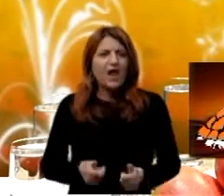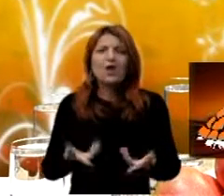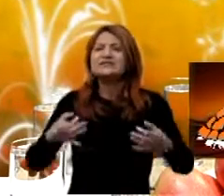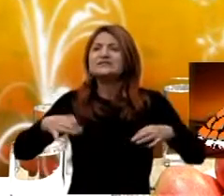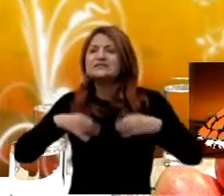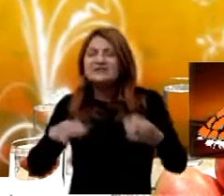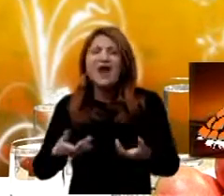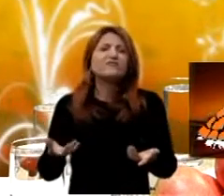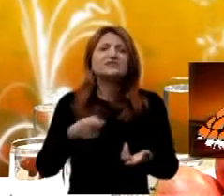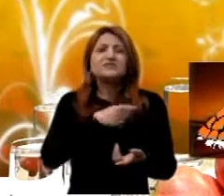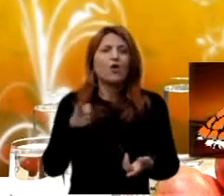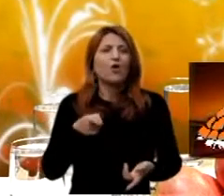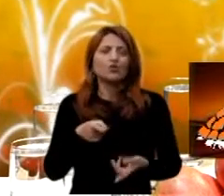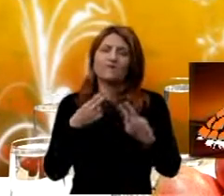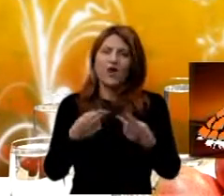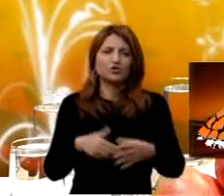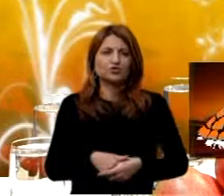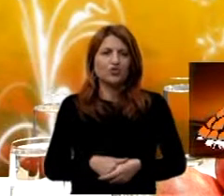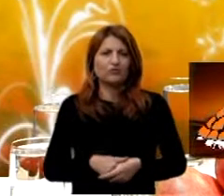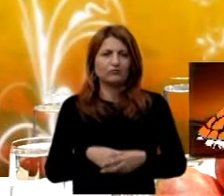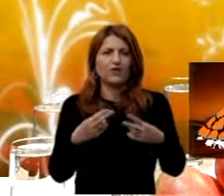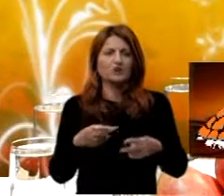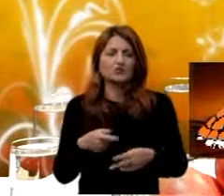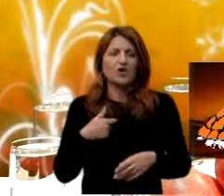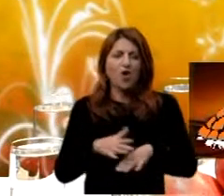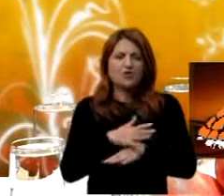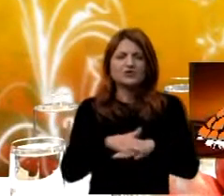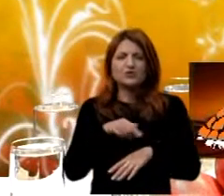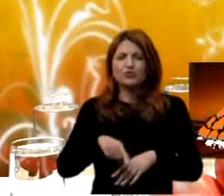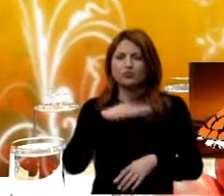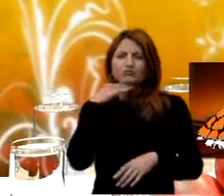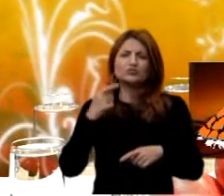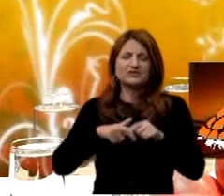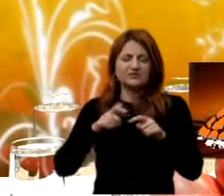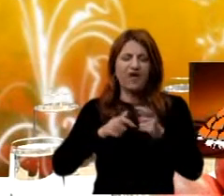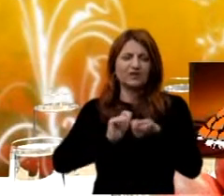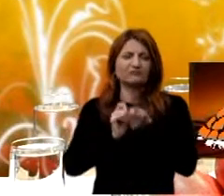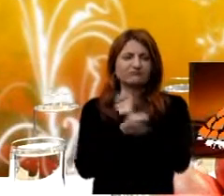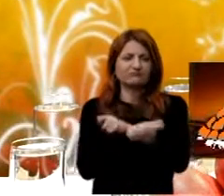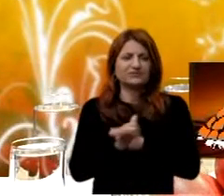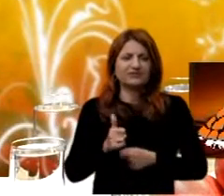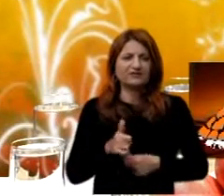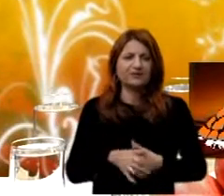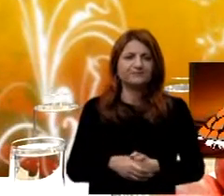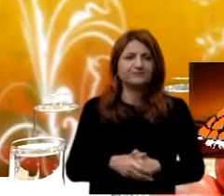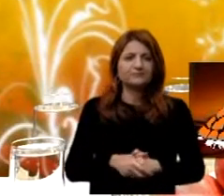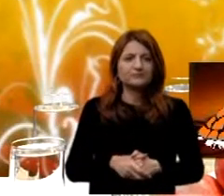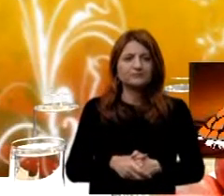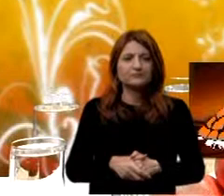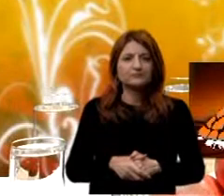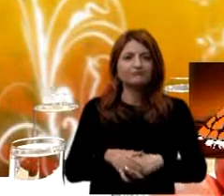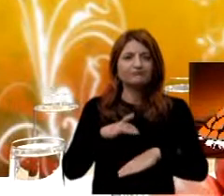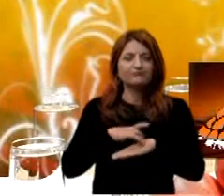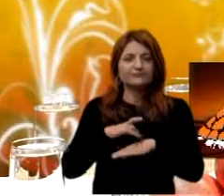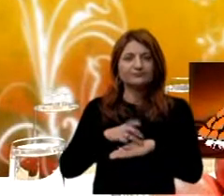ovise o nama. Zaista mislim da je to, ali radi se na tome, osjećam ja da se puno mijenja, puno se toga mijenja. Docentica Vrane, vama